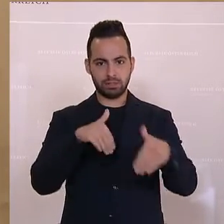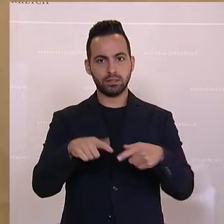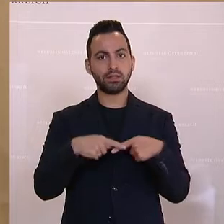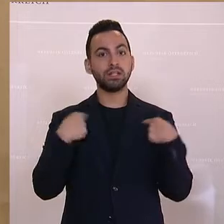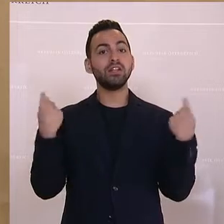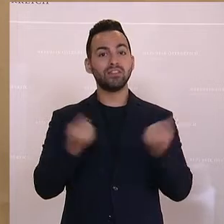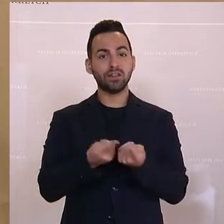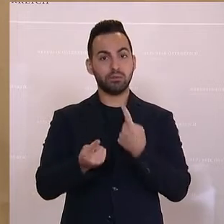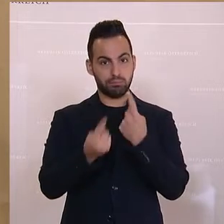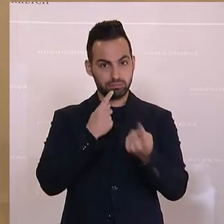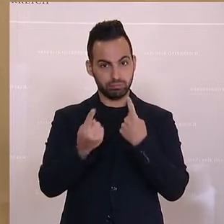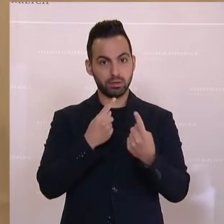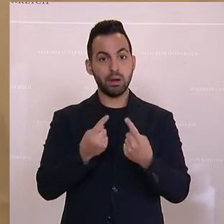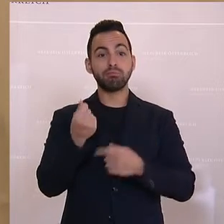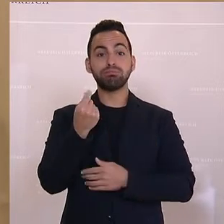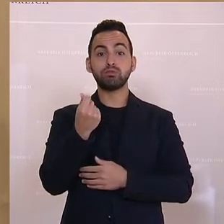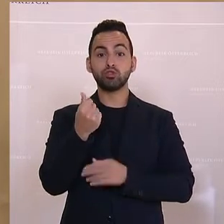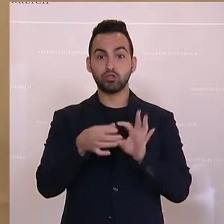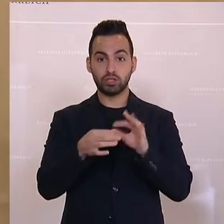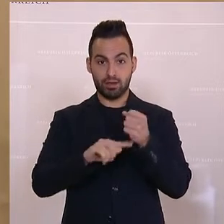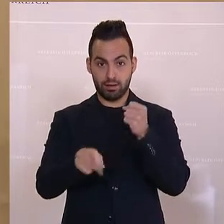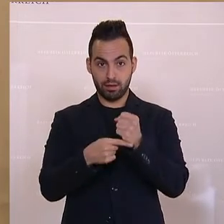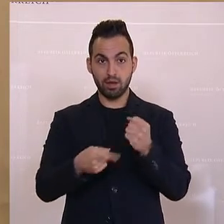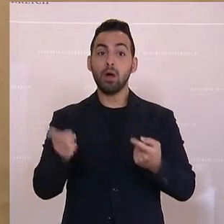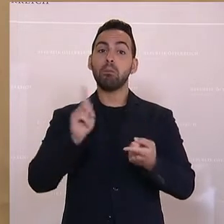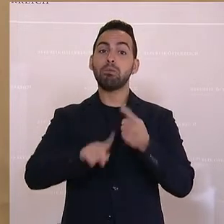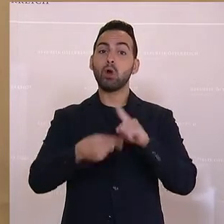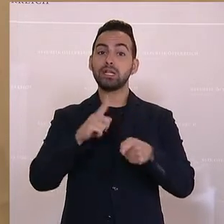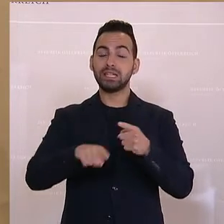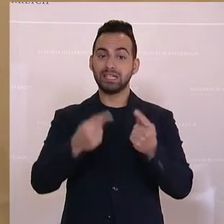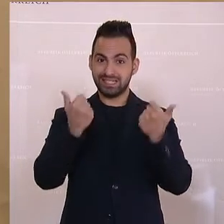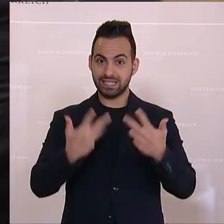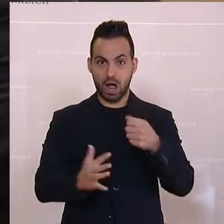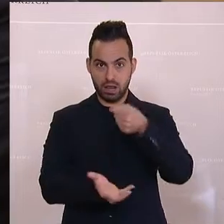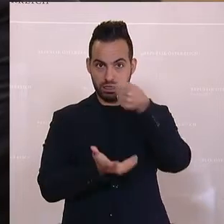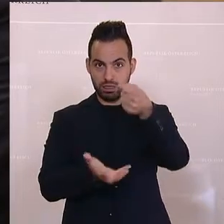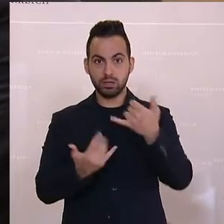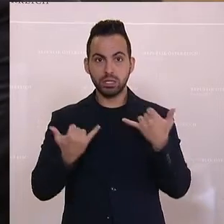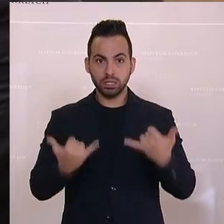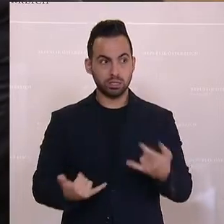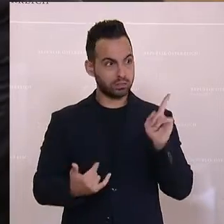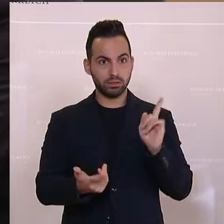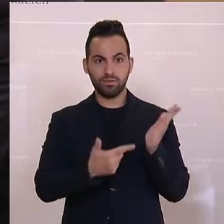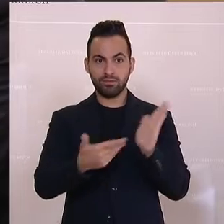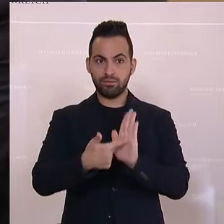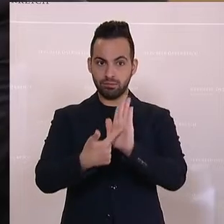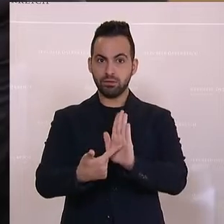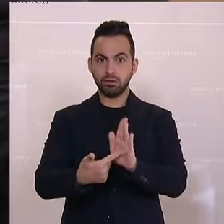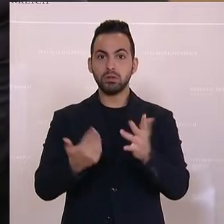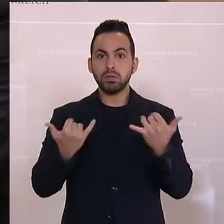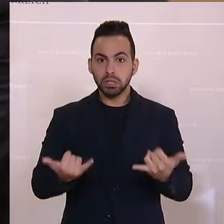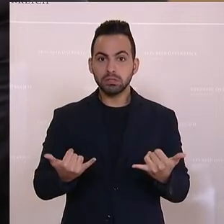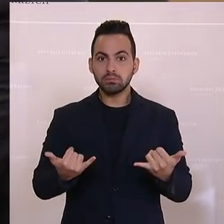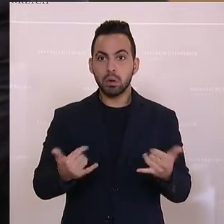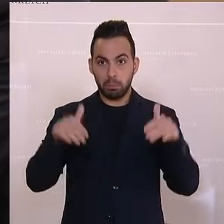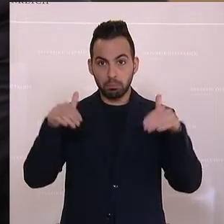uns ja über das Budget und das Budget ist sozusagen die Politik in Zahlen gegossen und die haben Sie uns jetzt vorgelegt und da kann man,